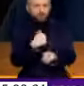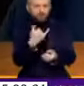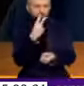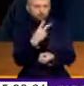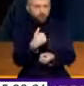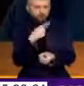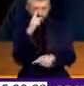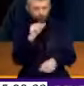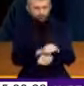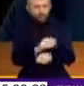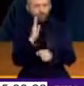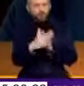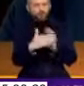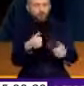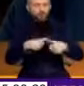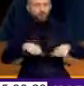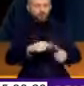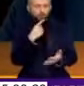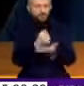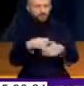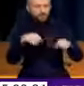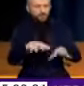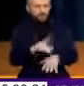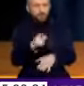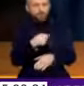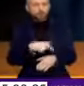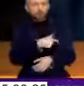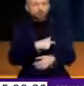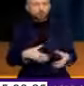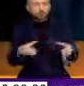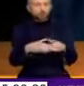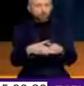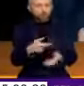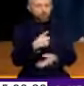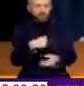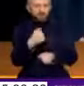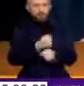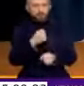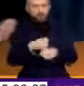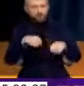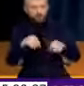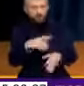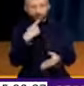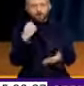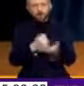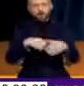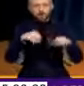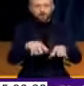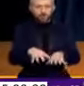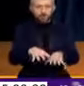мене шокувало. Будемо викликати на комісію і ухвалювати рішення. Але ми депутатський корпус. Ми напрацьовуємо рішення, ухвалюємо